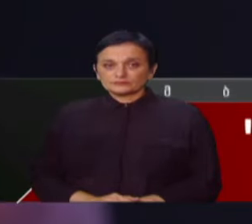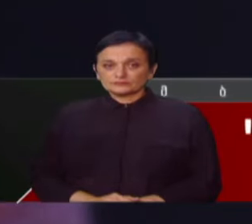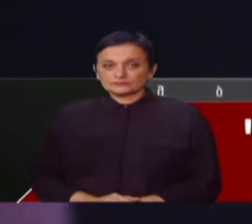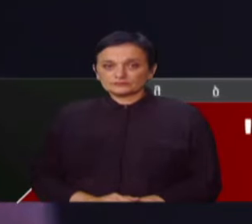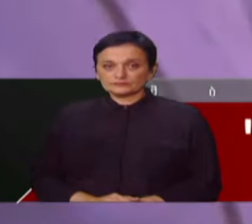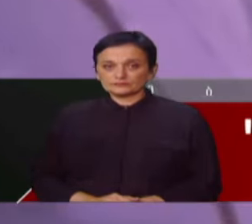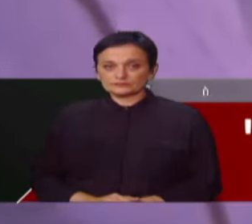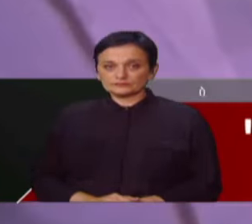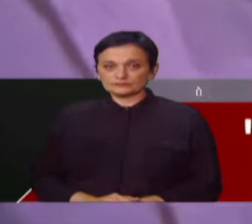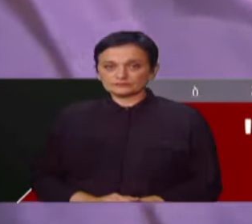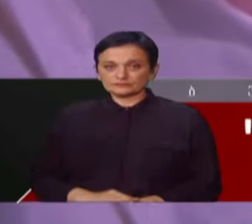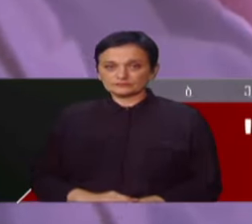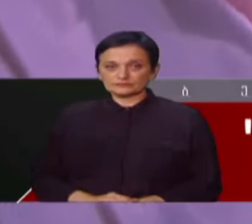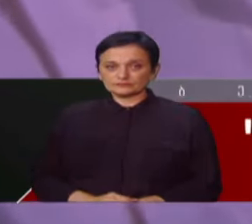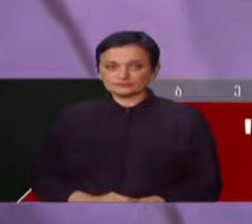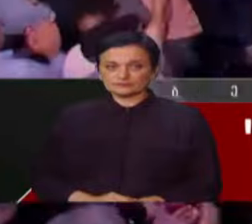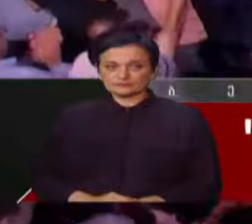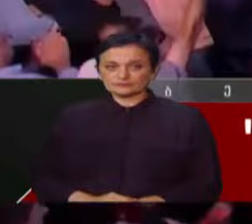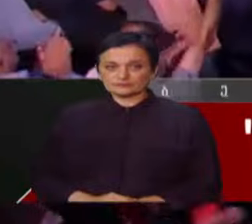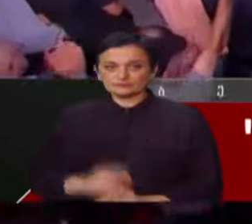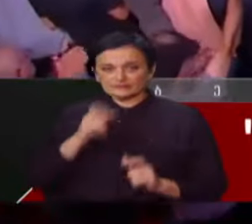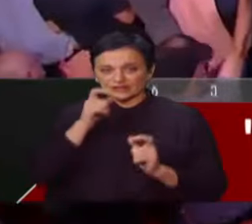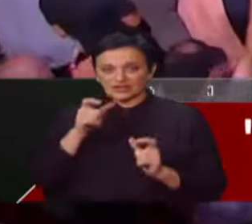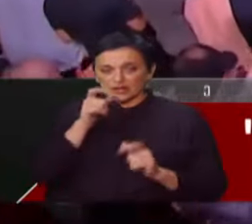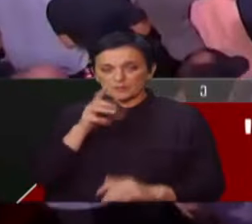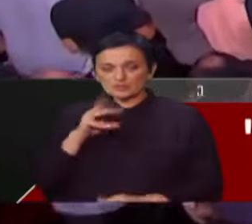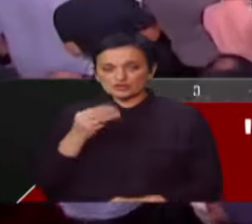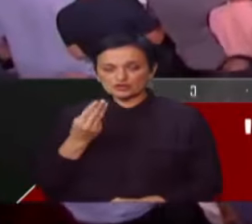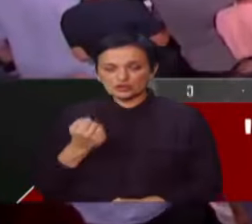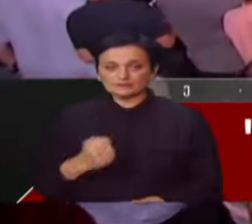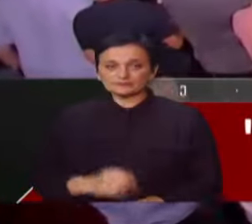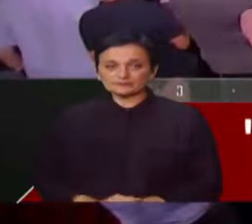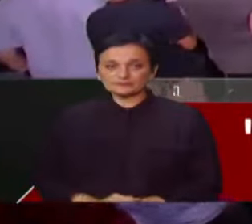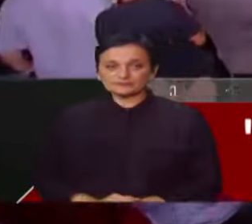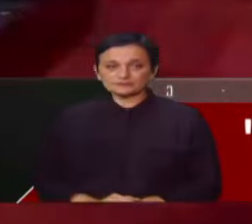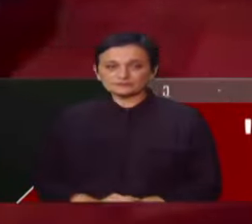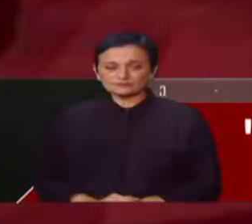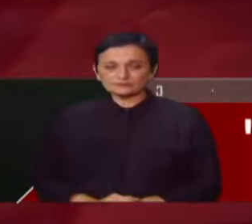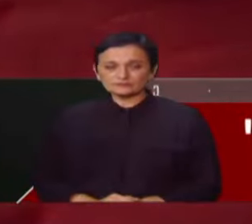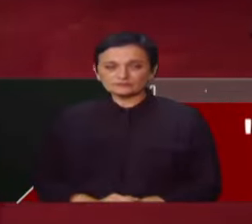Thank you.